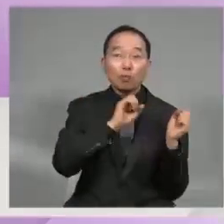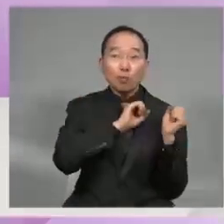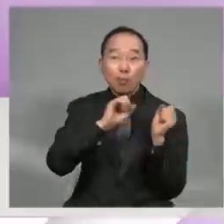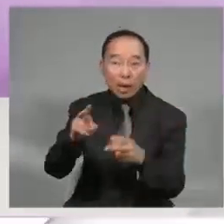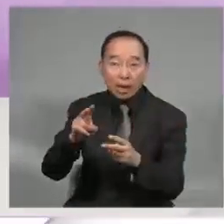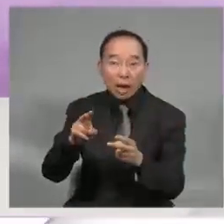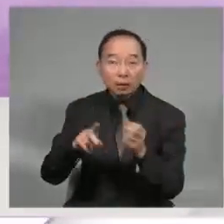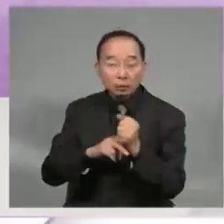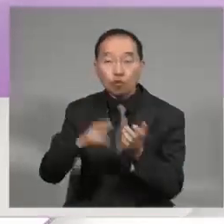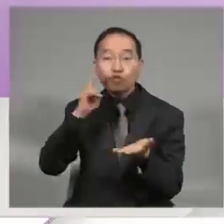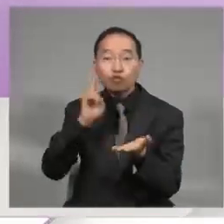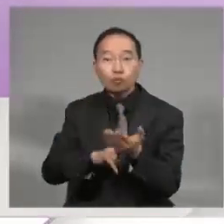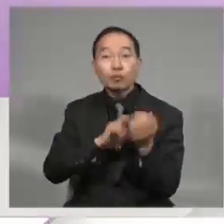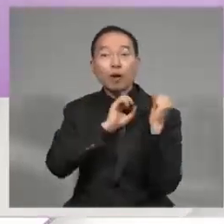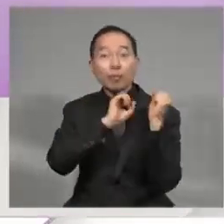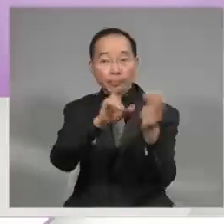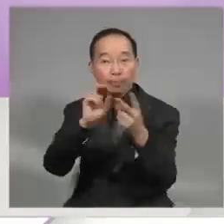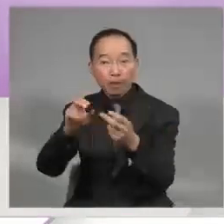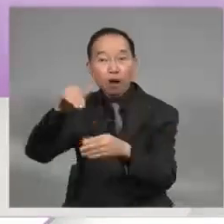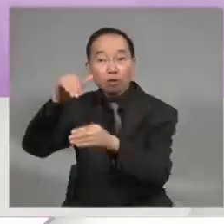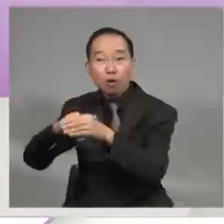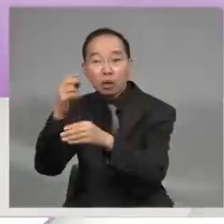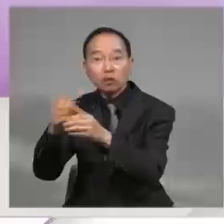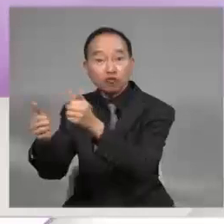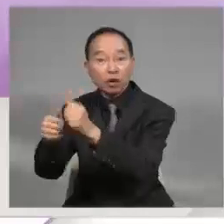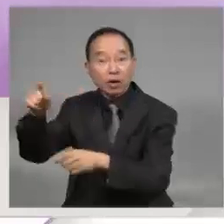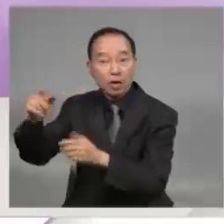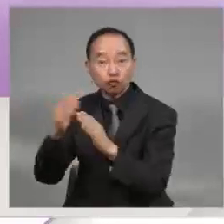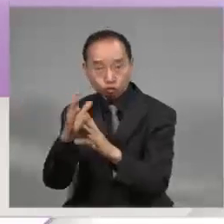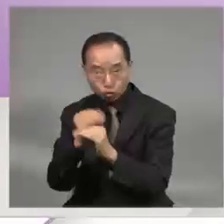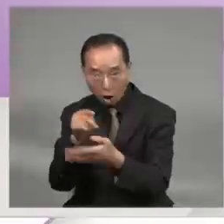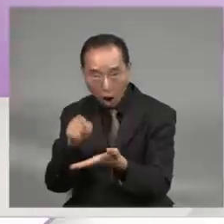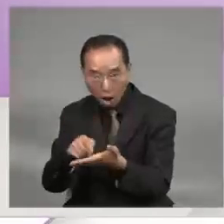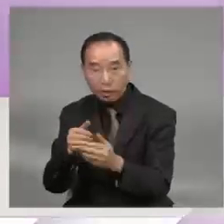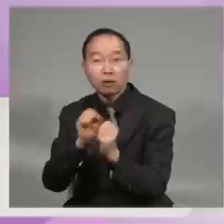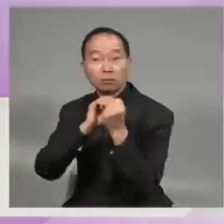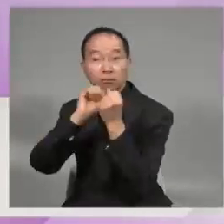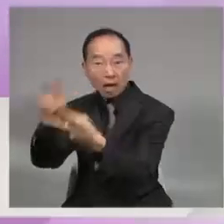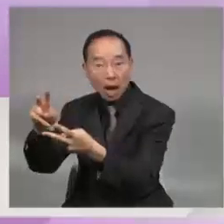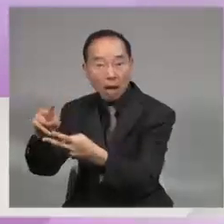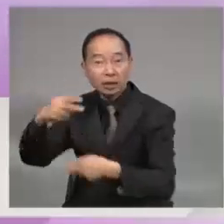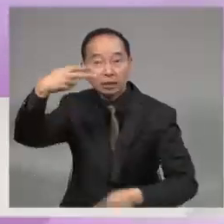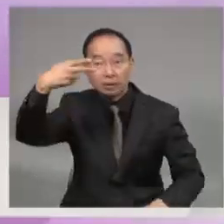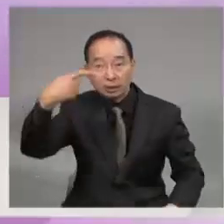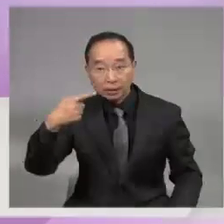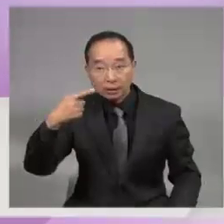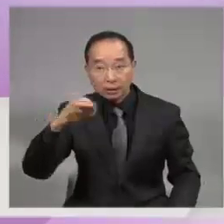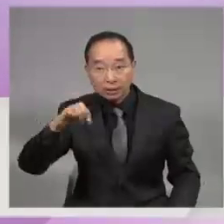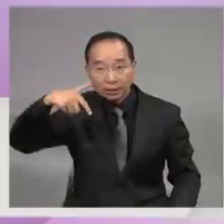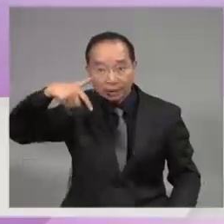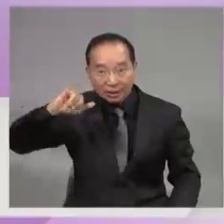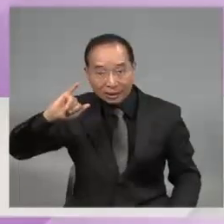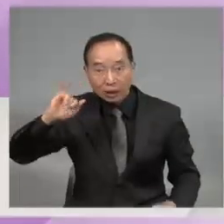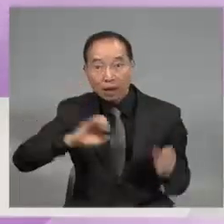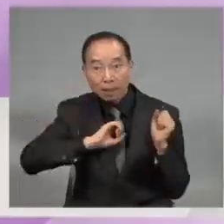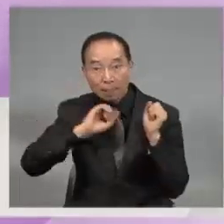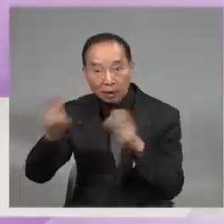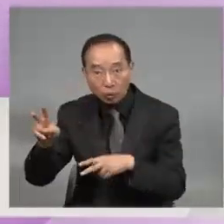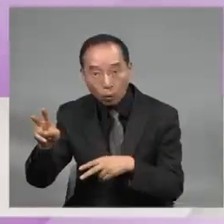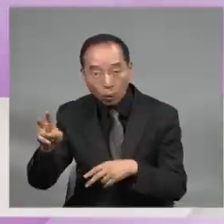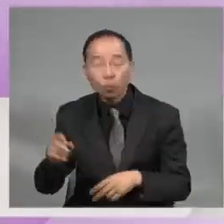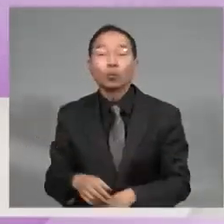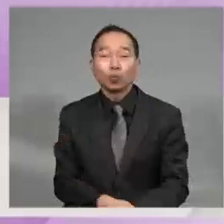우편으로 네. 관할 이제 선관위로 또 전달이 되는 거예요? 네. 예. 등기로 발송이 됩니다. 등기로, 등기로. 발송이 되는 거예요?